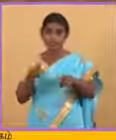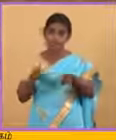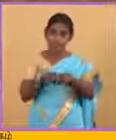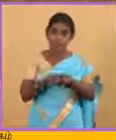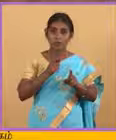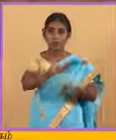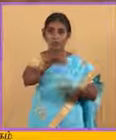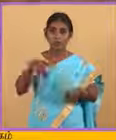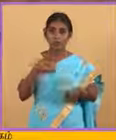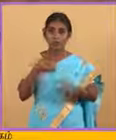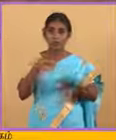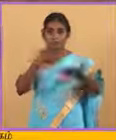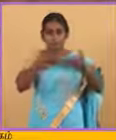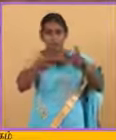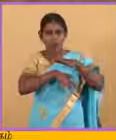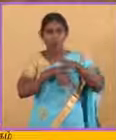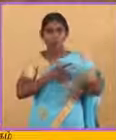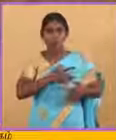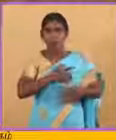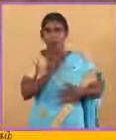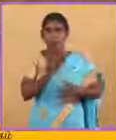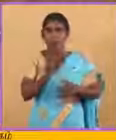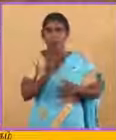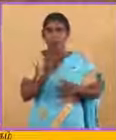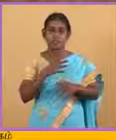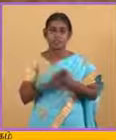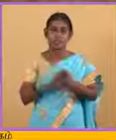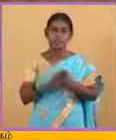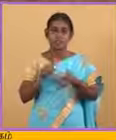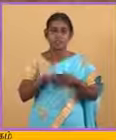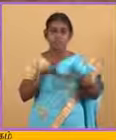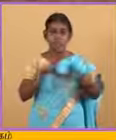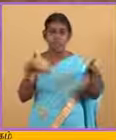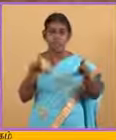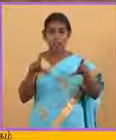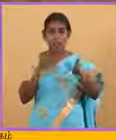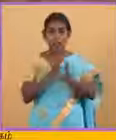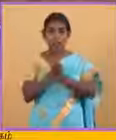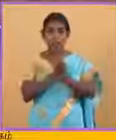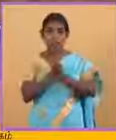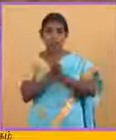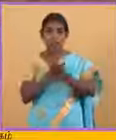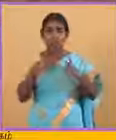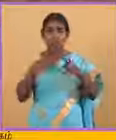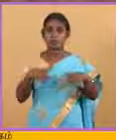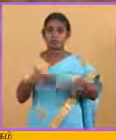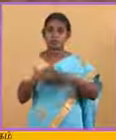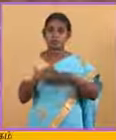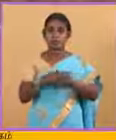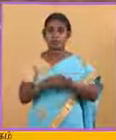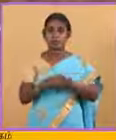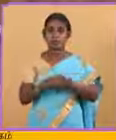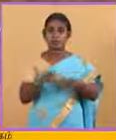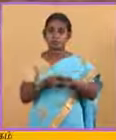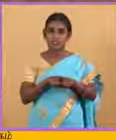கருத்துள்ளவராக, பன்முகைத்தன்மை கொண்டவராக, மொழி பற்று உள்ளவராக வாழ வேண்டும் என்று, அதற்கு